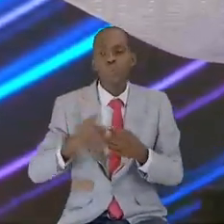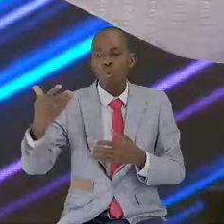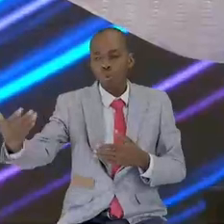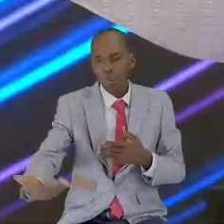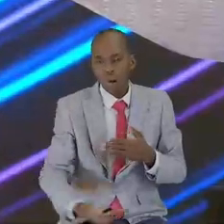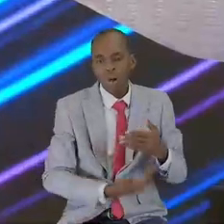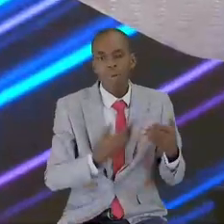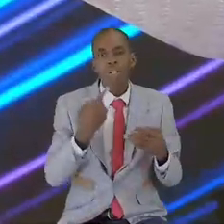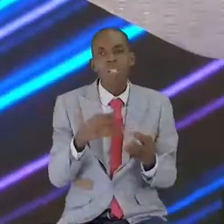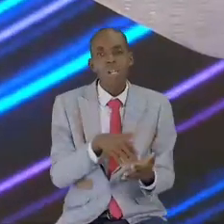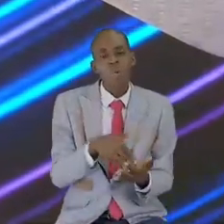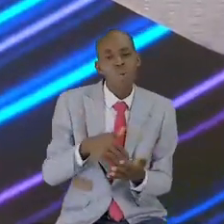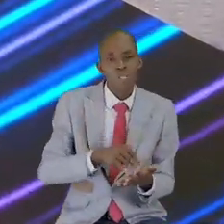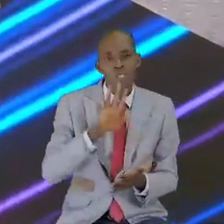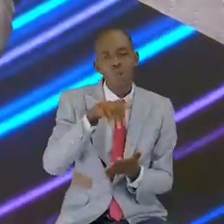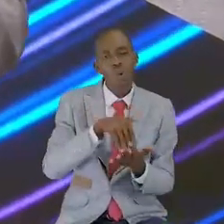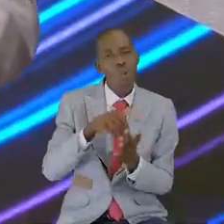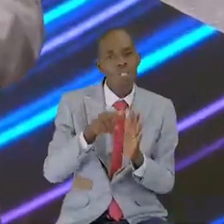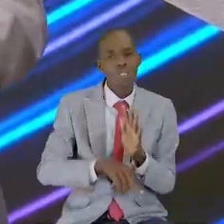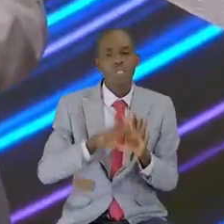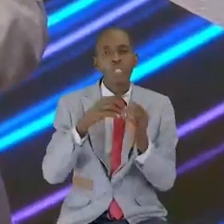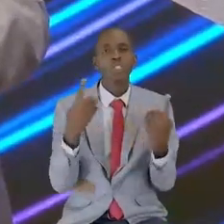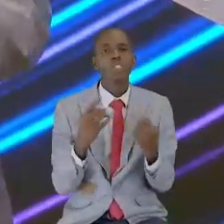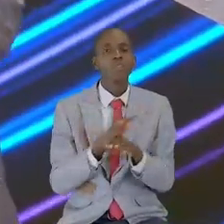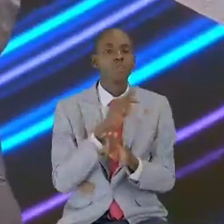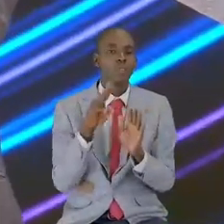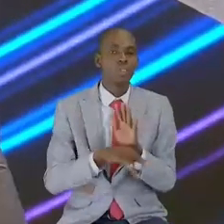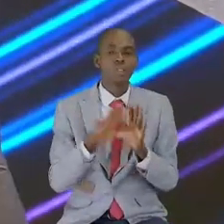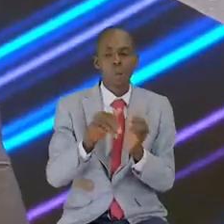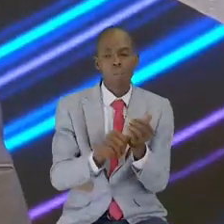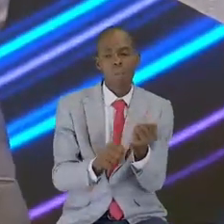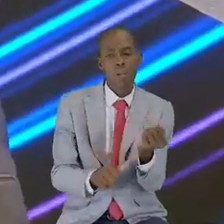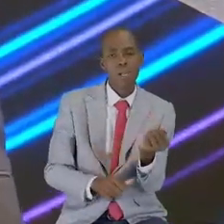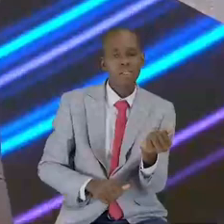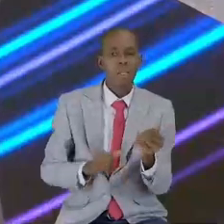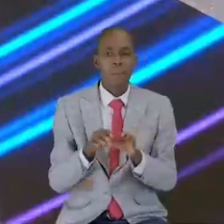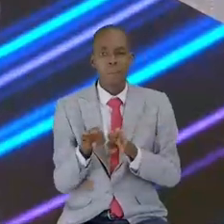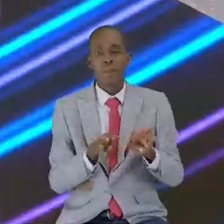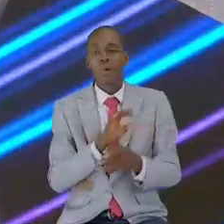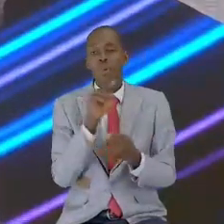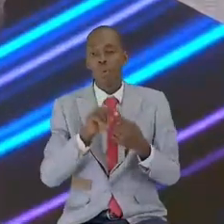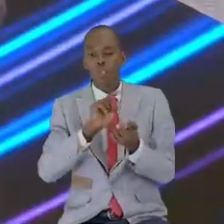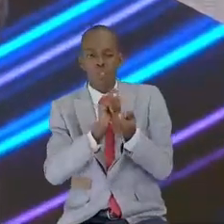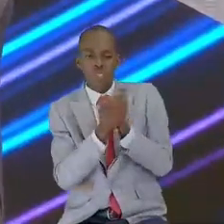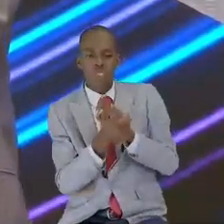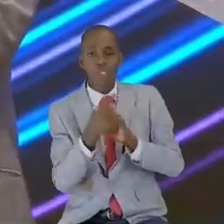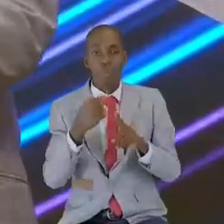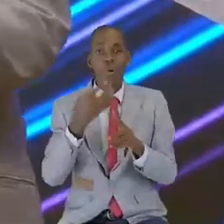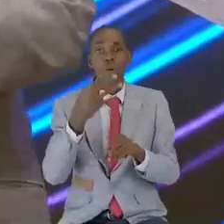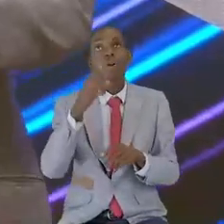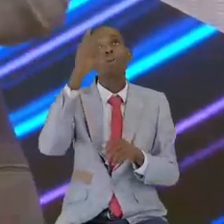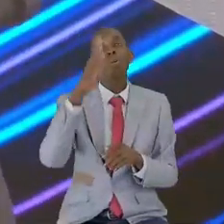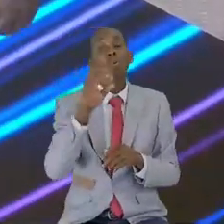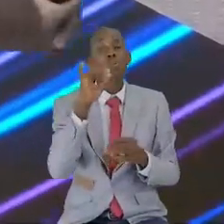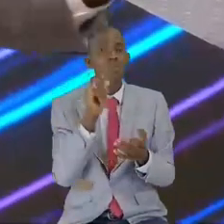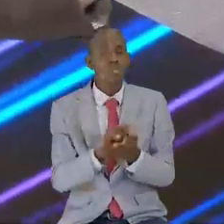vos faiblesses, votre nature pécheresse, vos comportements de rétrograde. Quand vous changez la parole de Dieu